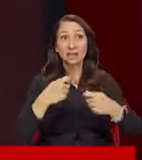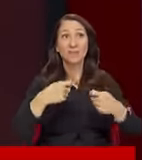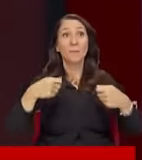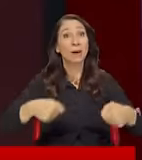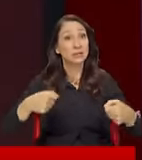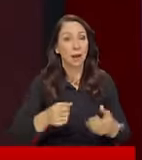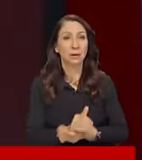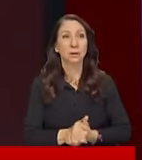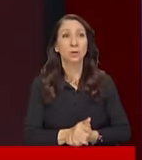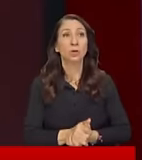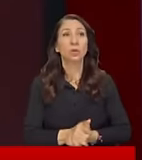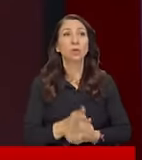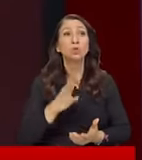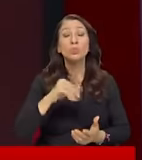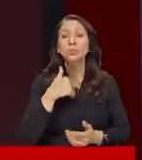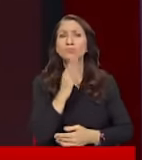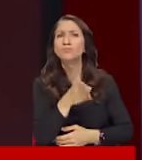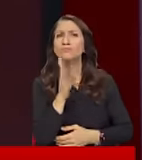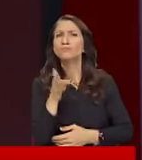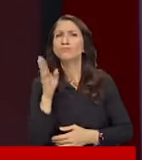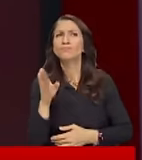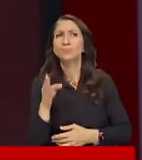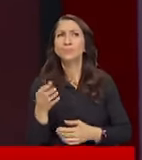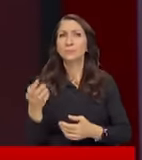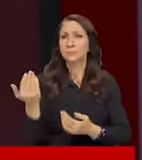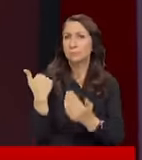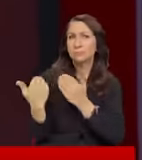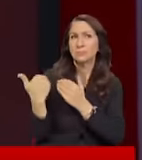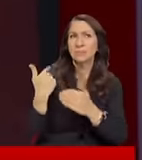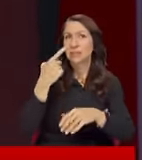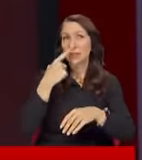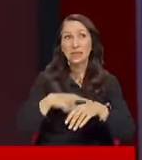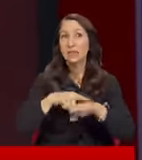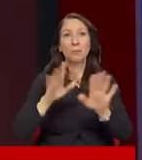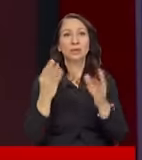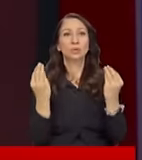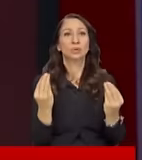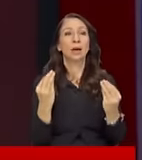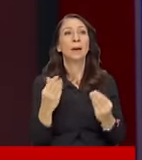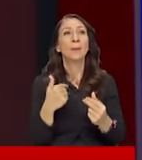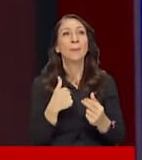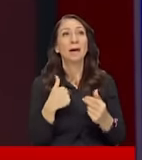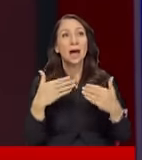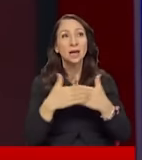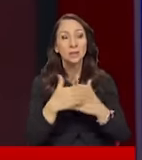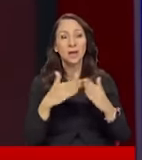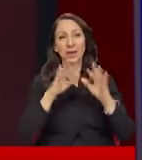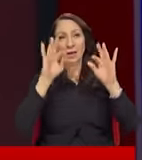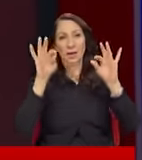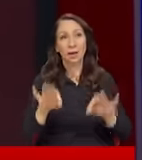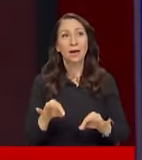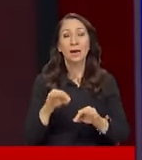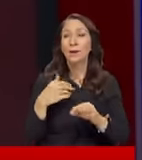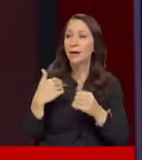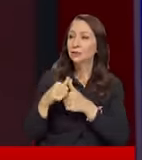pazar. Tüm bu gezilerden tabii ki dönüşler bize göre inanılmaz güzel. Yani ben akşam eve geldiğimde Ekrem'e